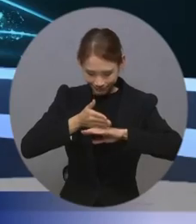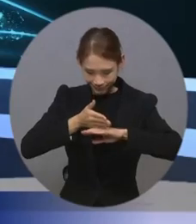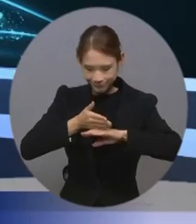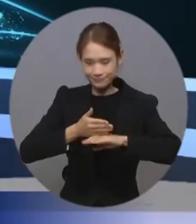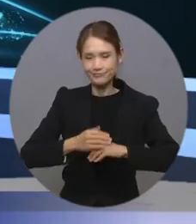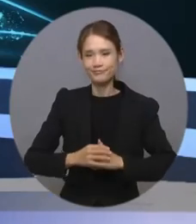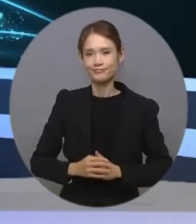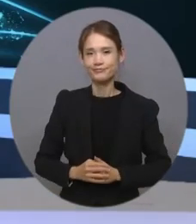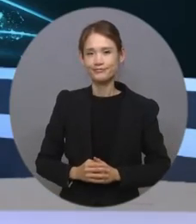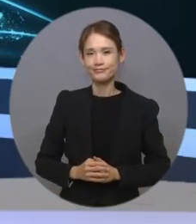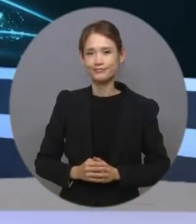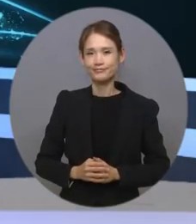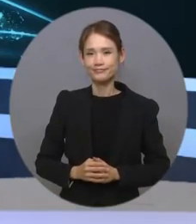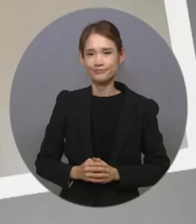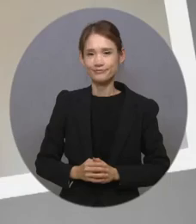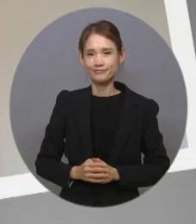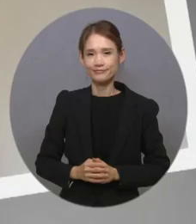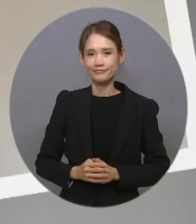고맙습니다.